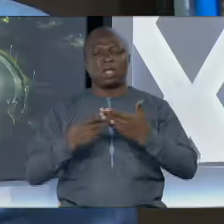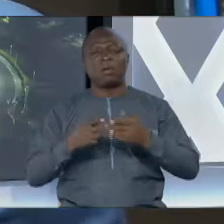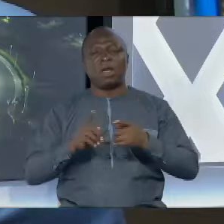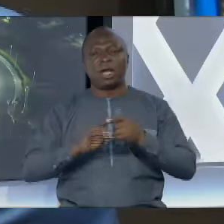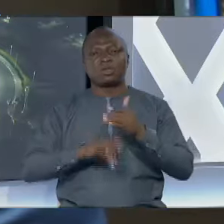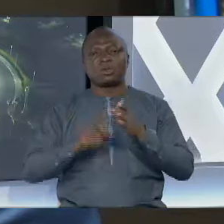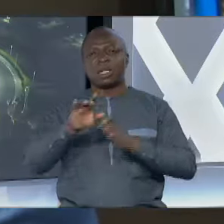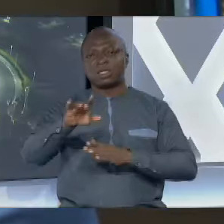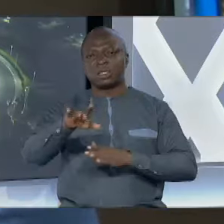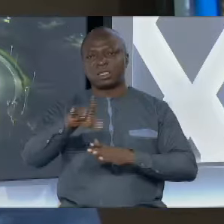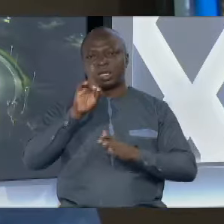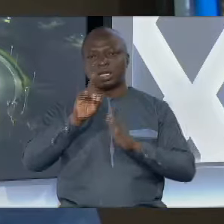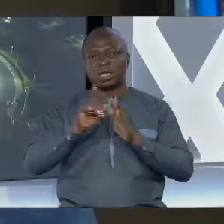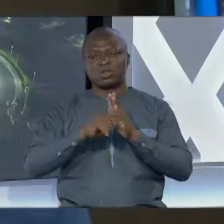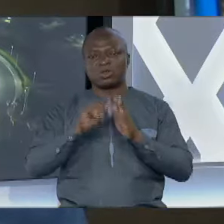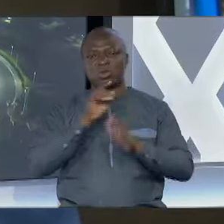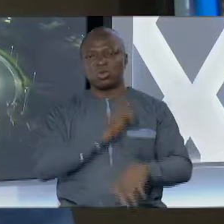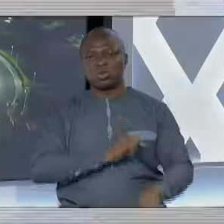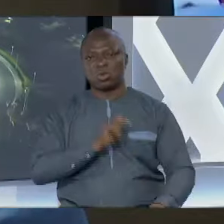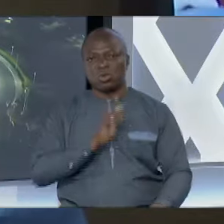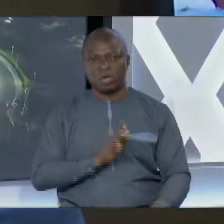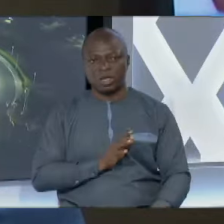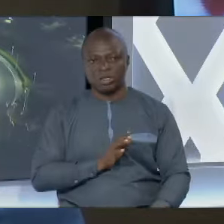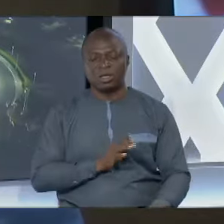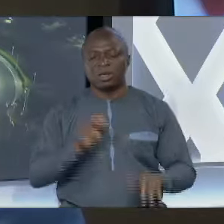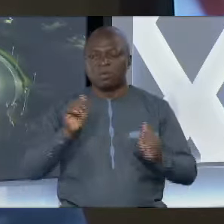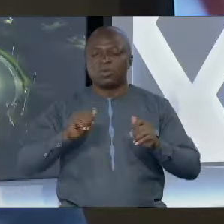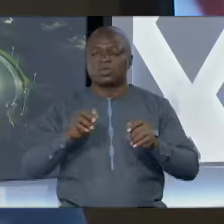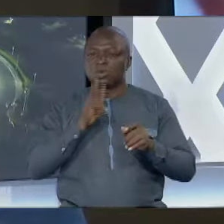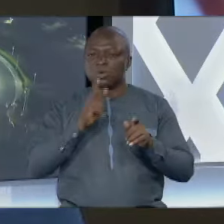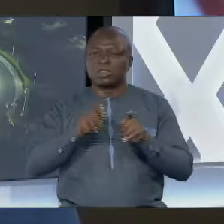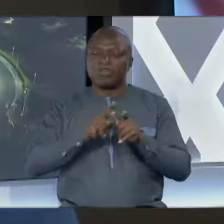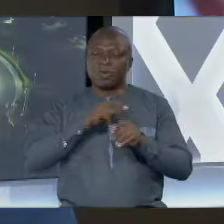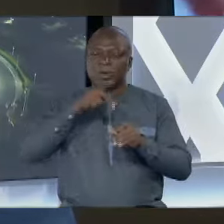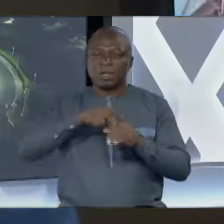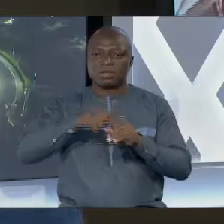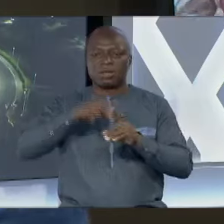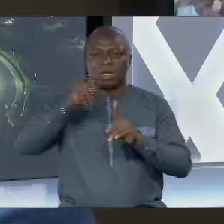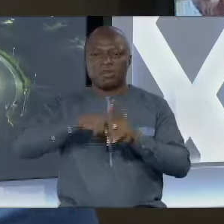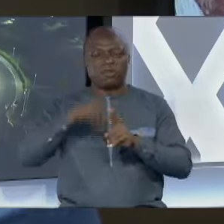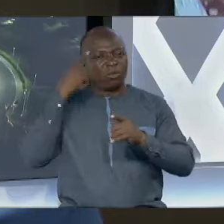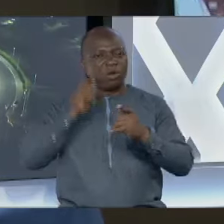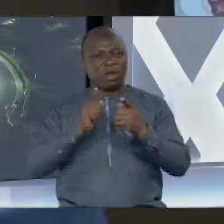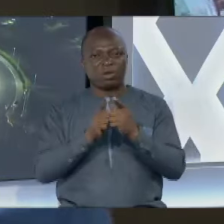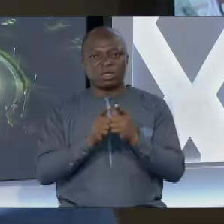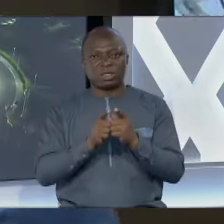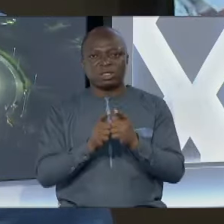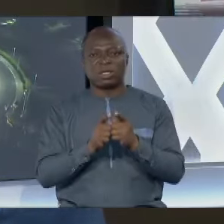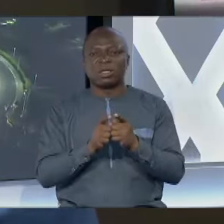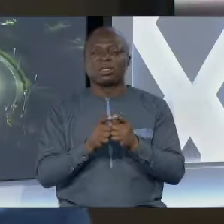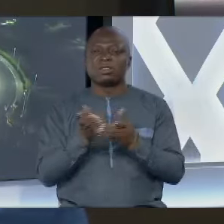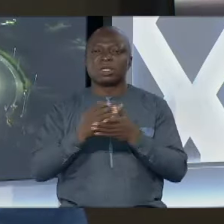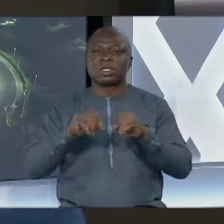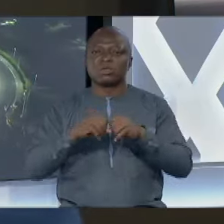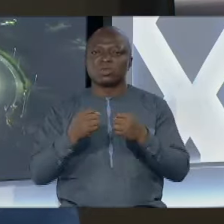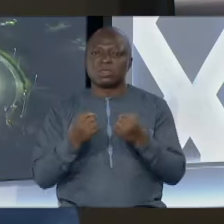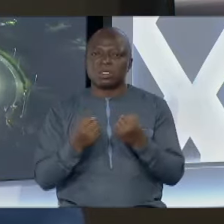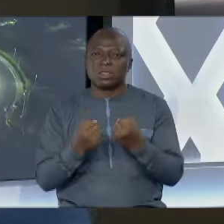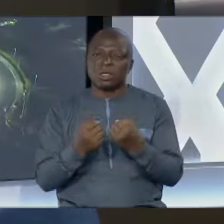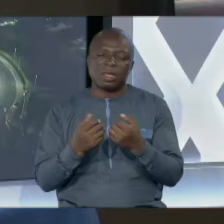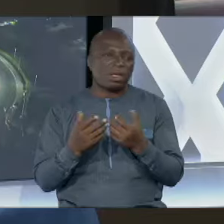que la délégation togolaise puisse avoir le maximum de rendez-vous pour rencontrer, je dirais, des